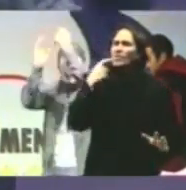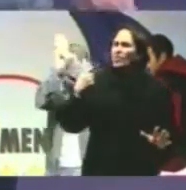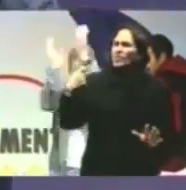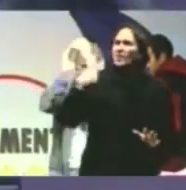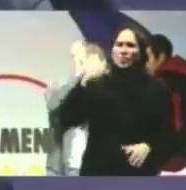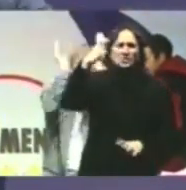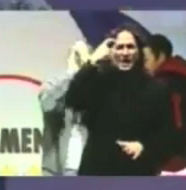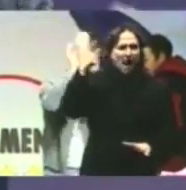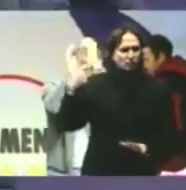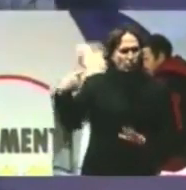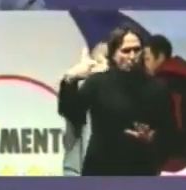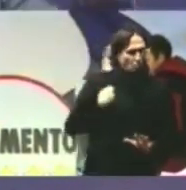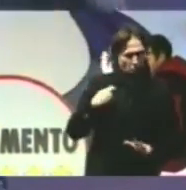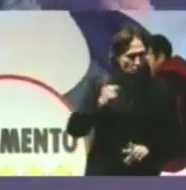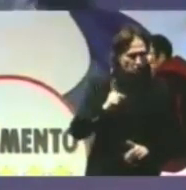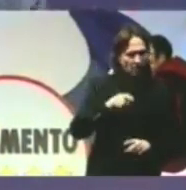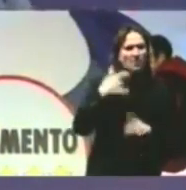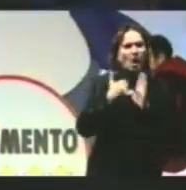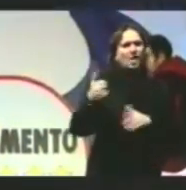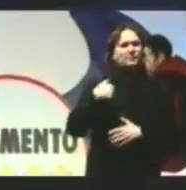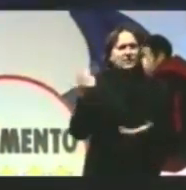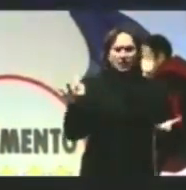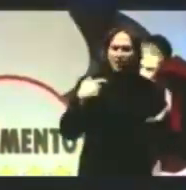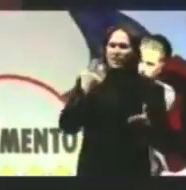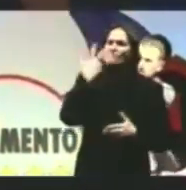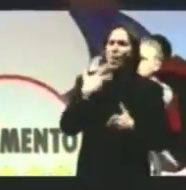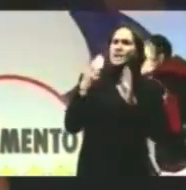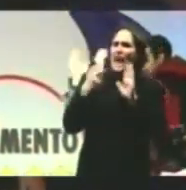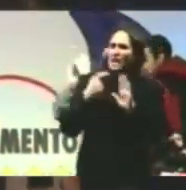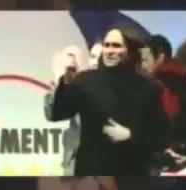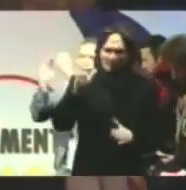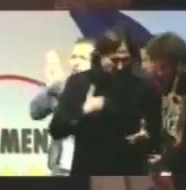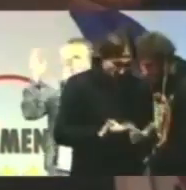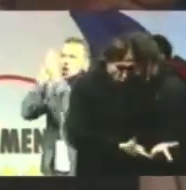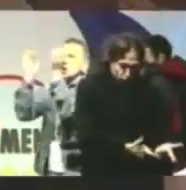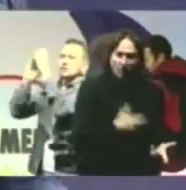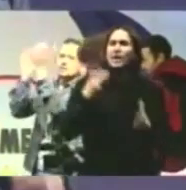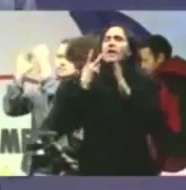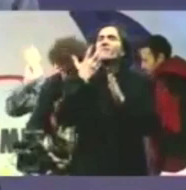però vuole le tasse su qualcosa che tu non hai.